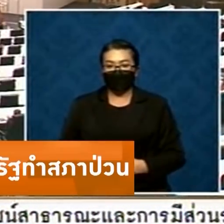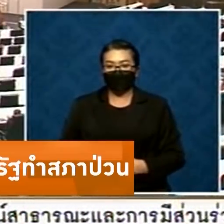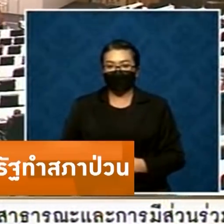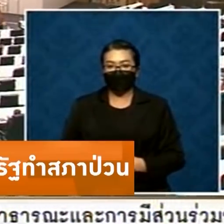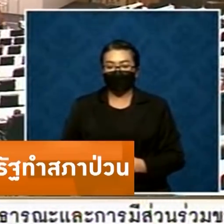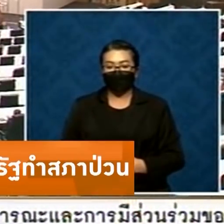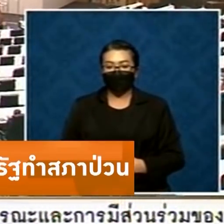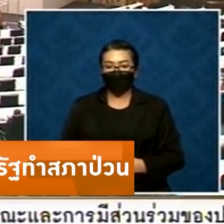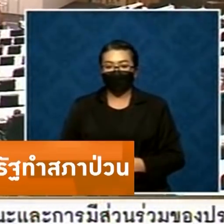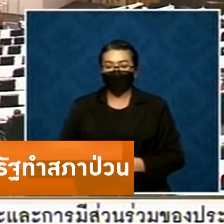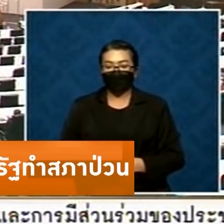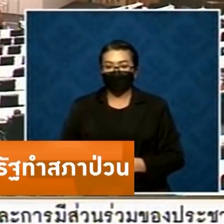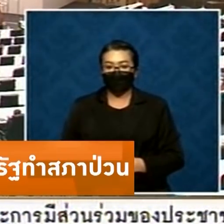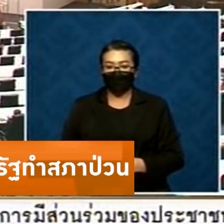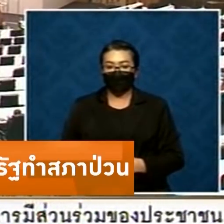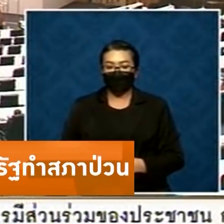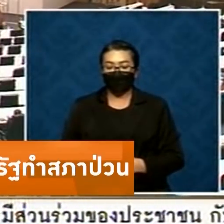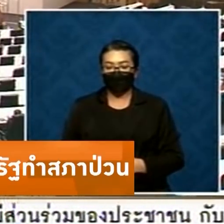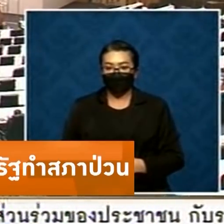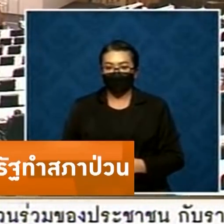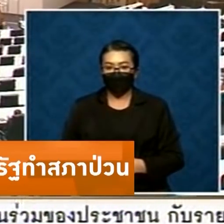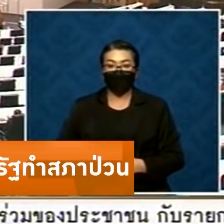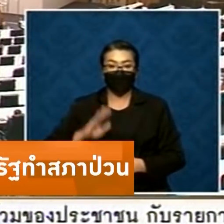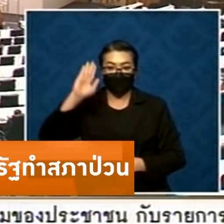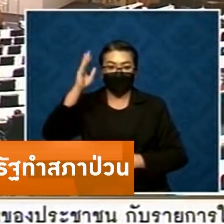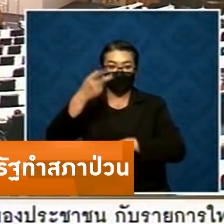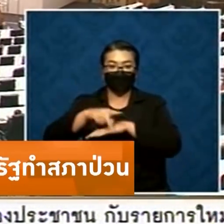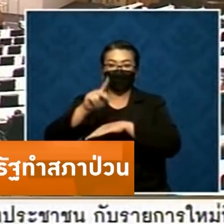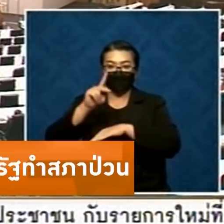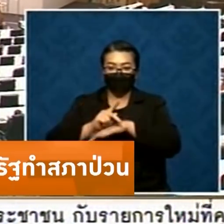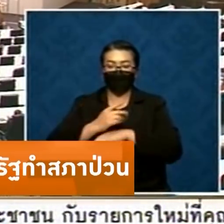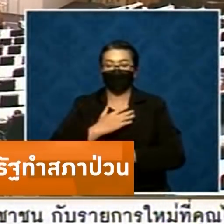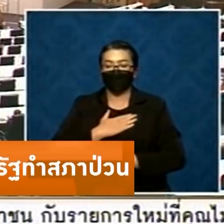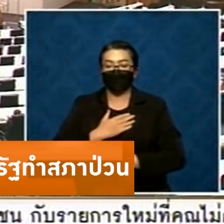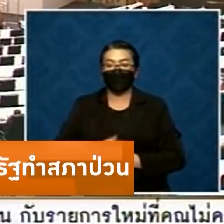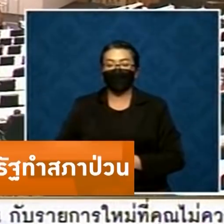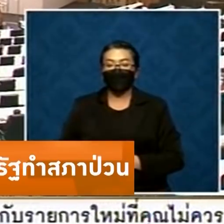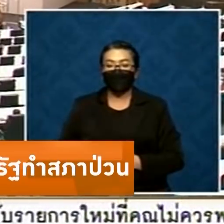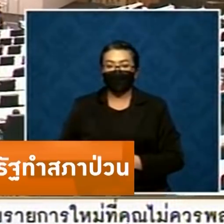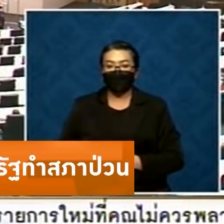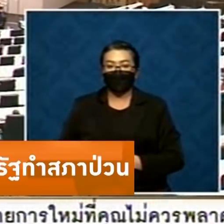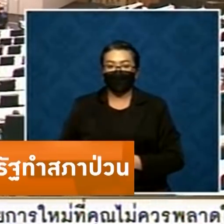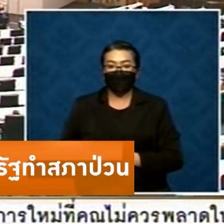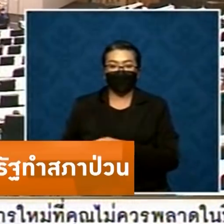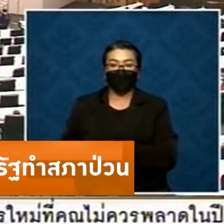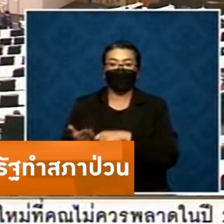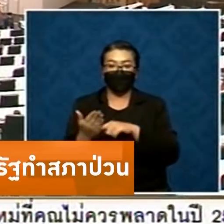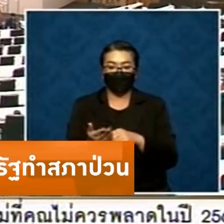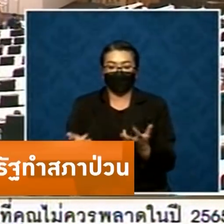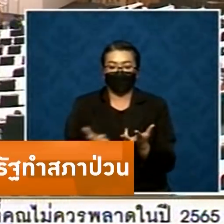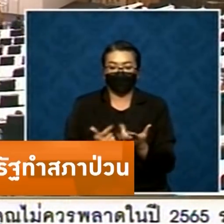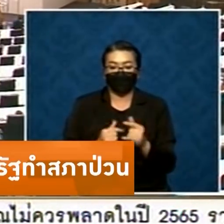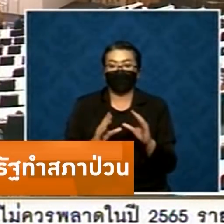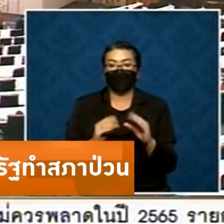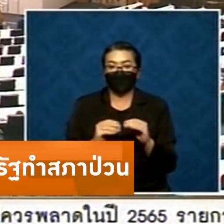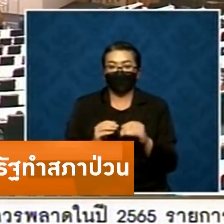ทำให้สะพานร่วมทุกกรณีนะครับถูกหรือผิดก็เป็นเรื่องของมุมมองแต่ละคนนะครับส่วนเพื่อไทยนั้นก็ชัดเจนว่ายืนยันว่ายุทธศาสตร์